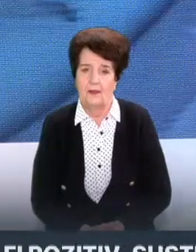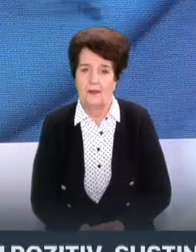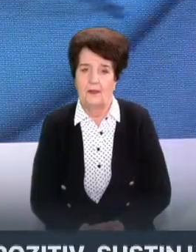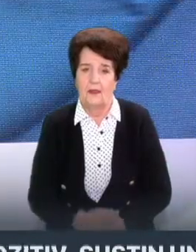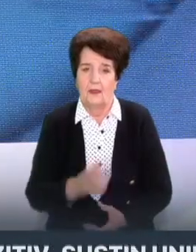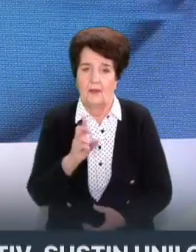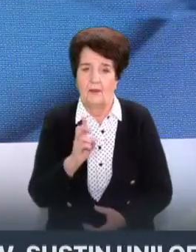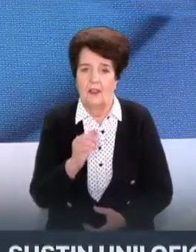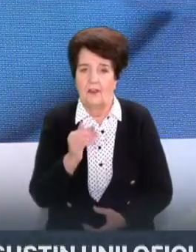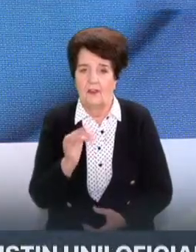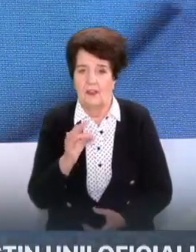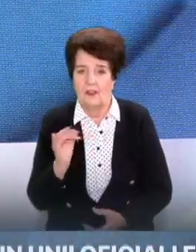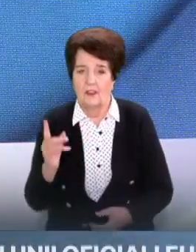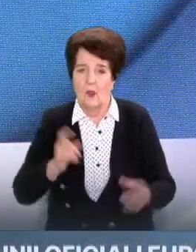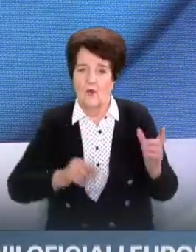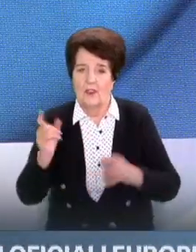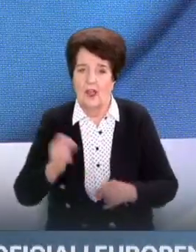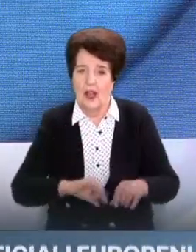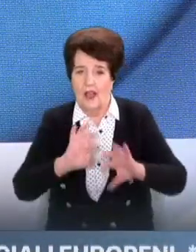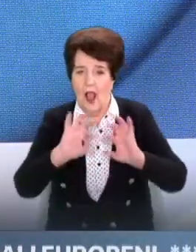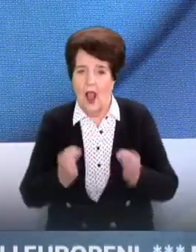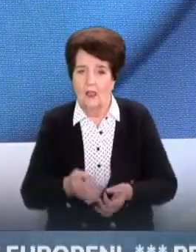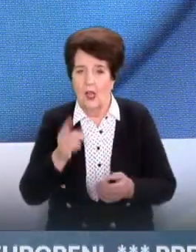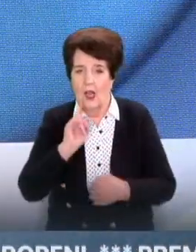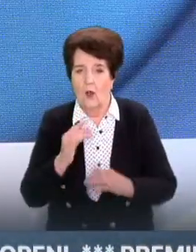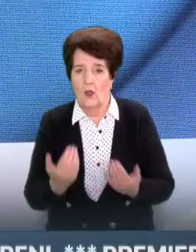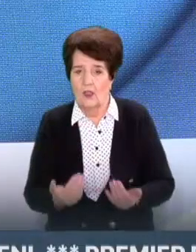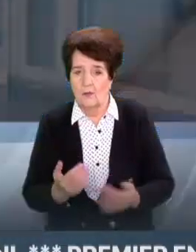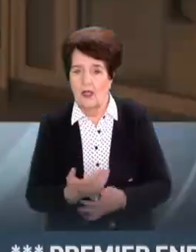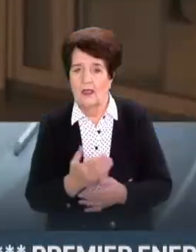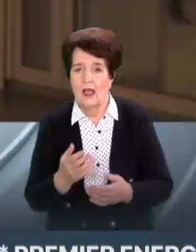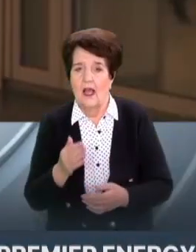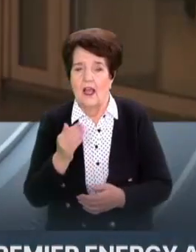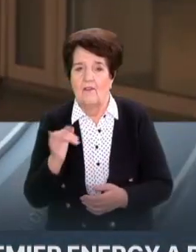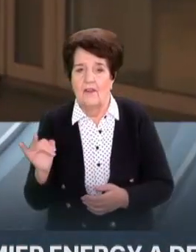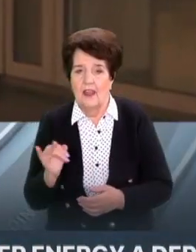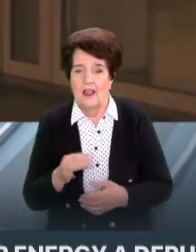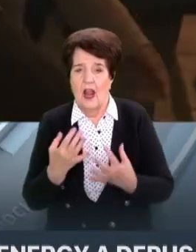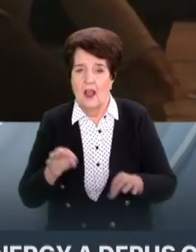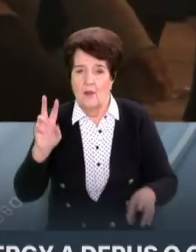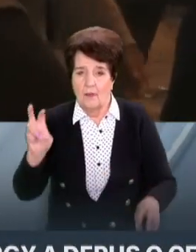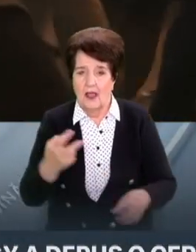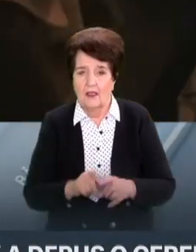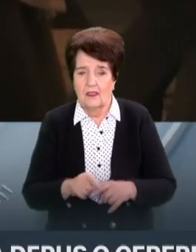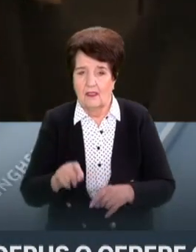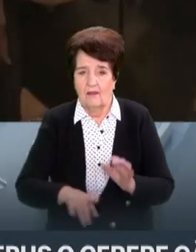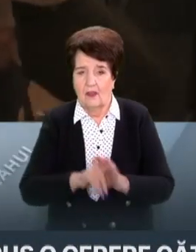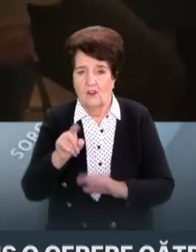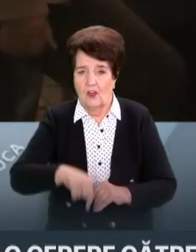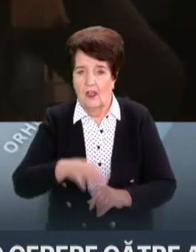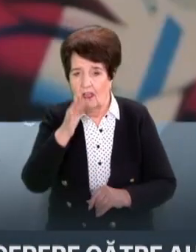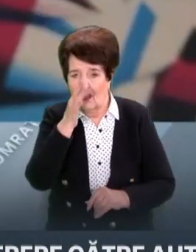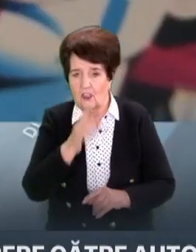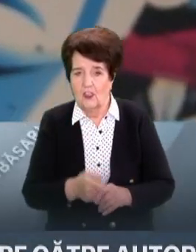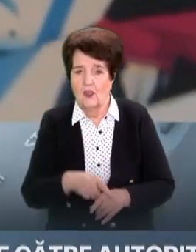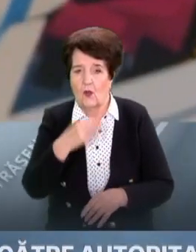Be Free Fest sau Festivalul Artelor Contemporane Fii Liberi se desfășoară la Chișinău. Evenimentul a ajuns la 5-a ediție, așadar